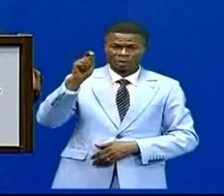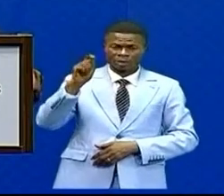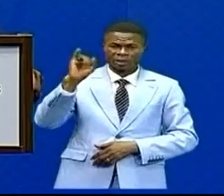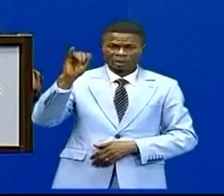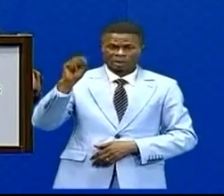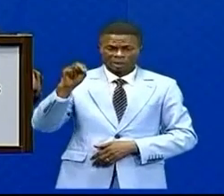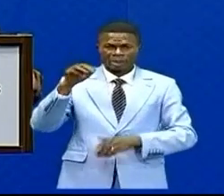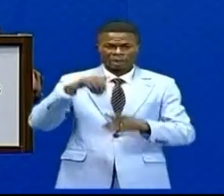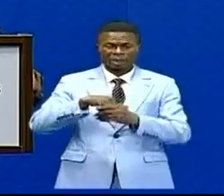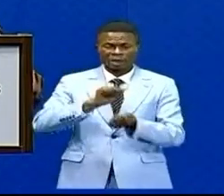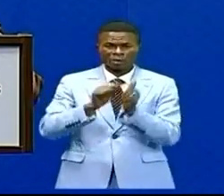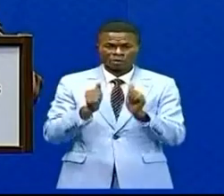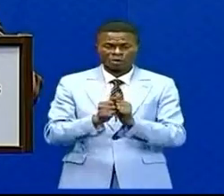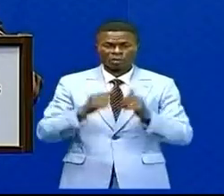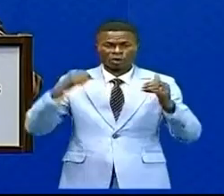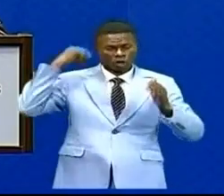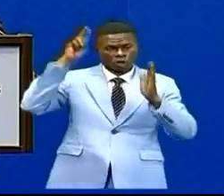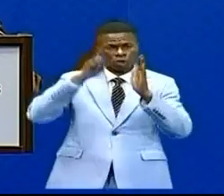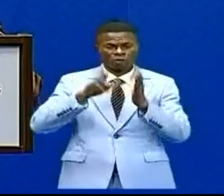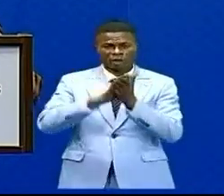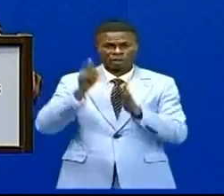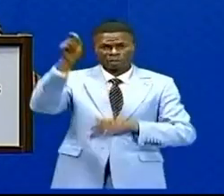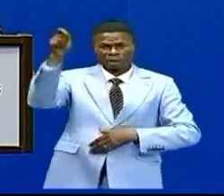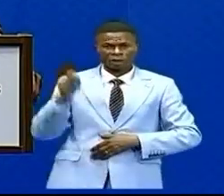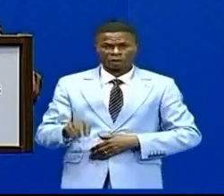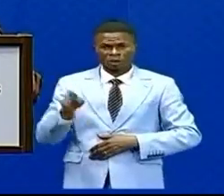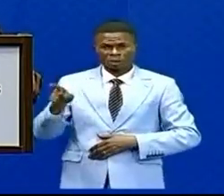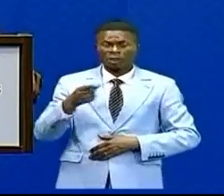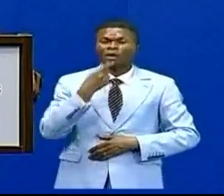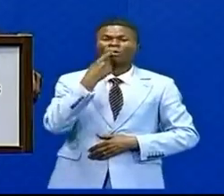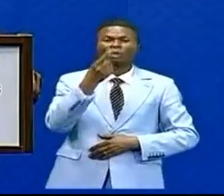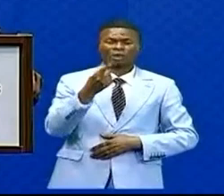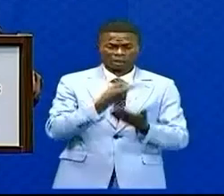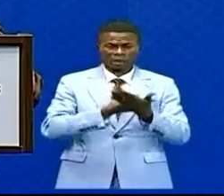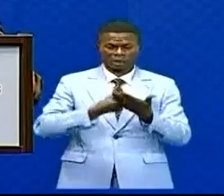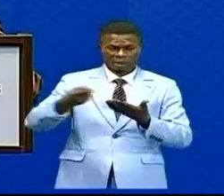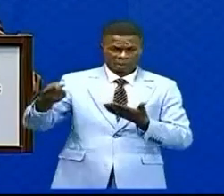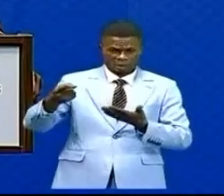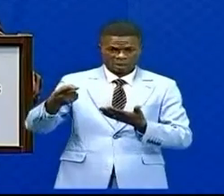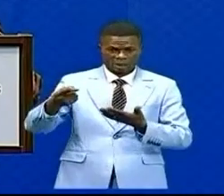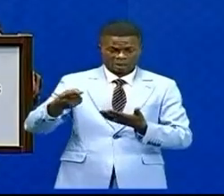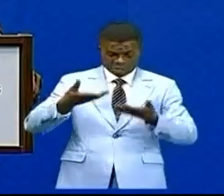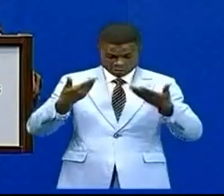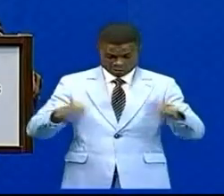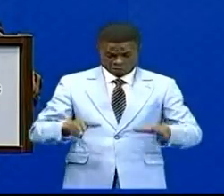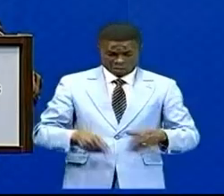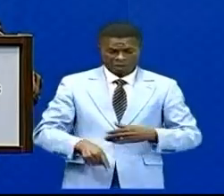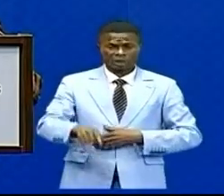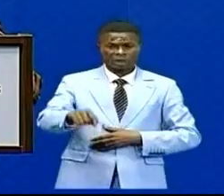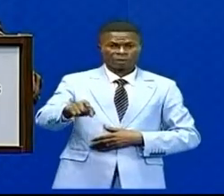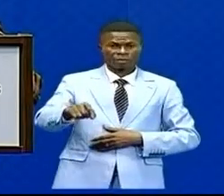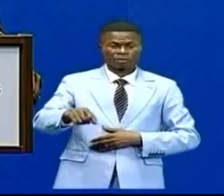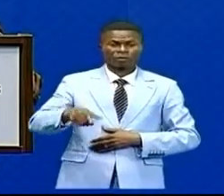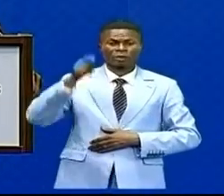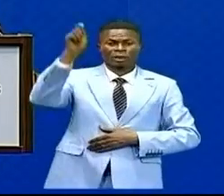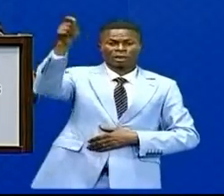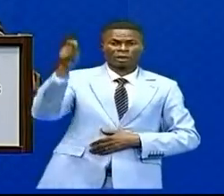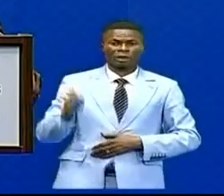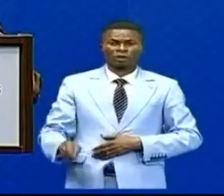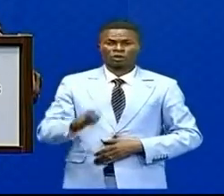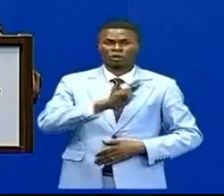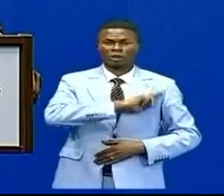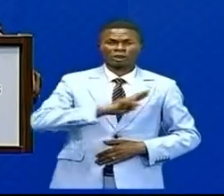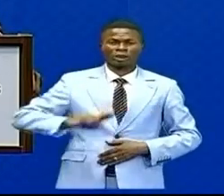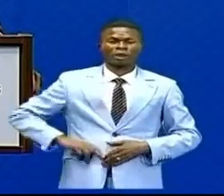de siège. Il a indiqué qu'au cours de la semaine qui se termine, les forces armées de la